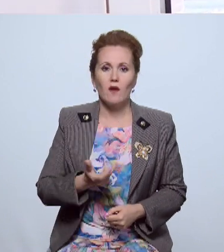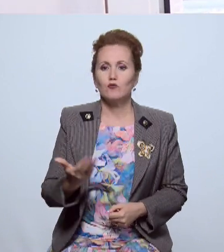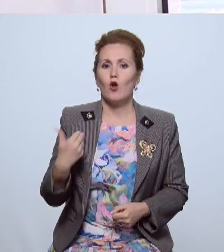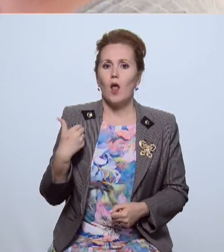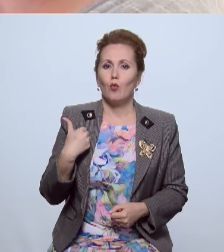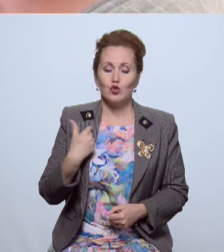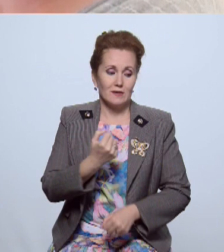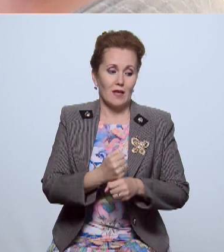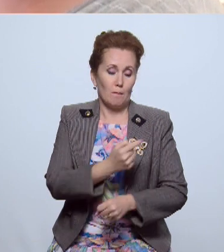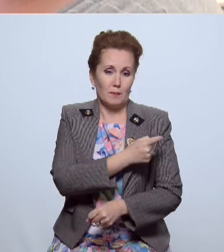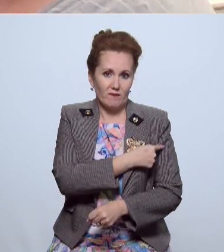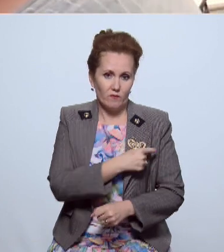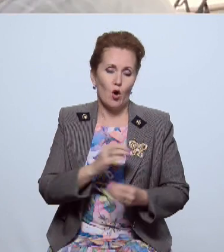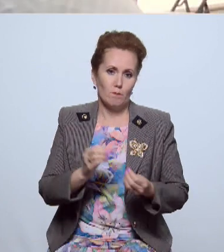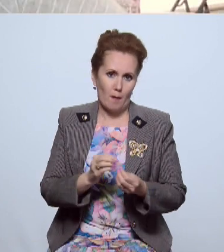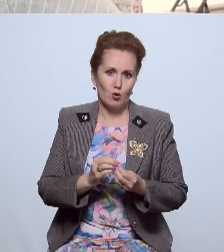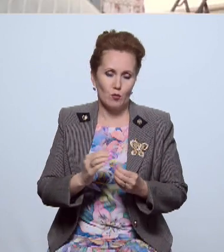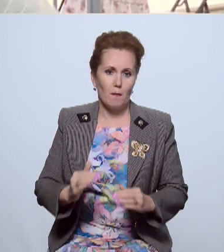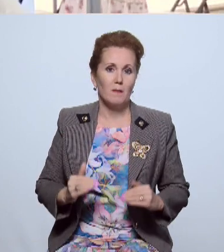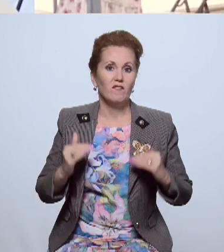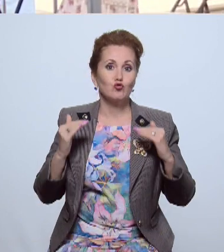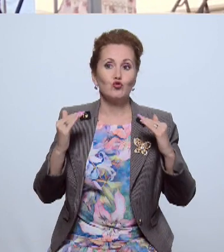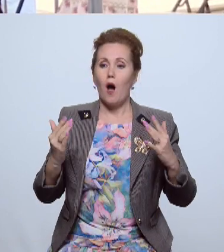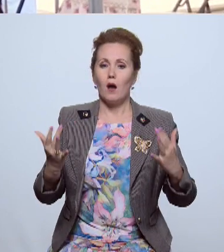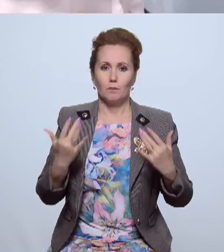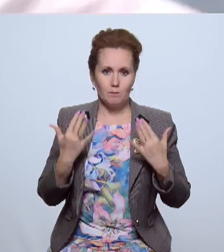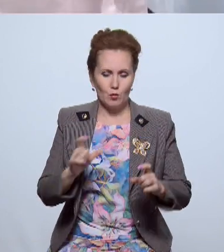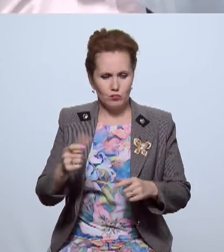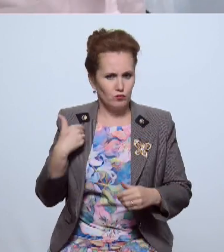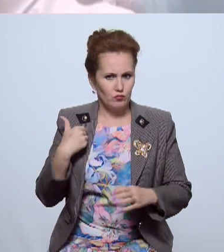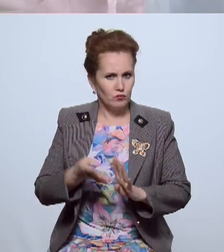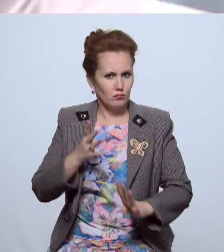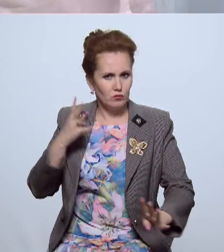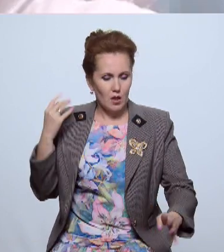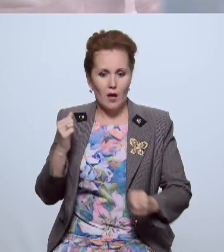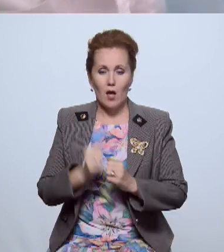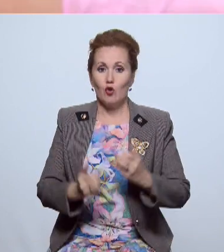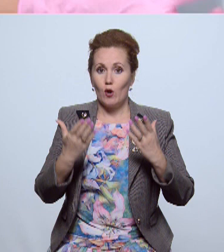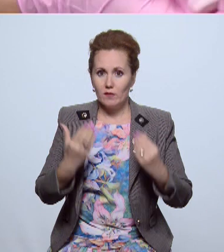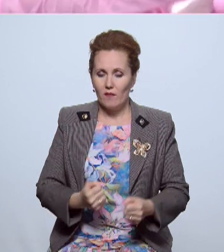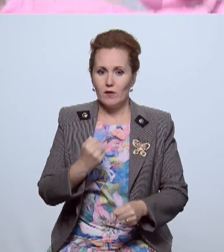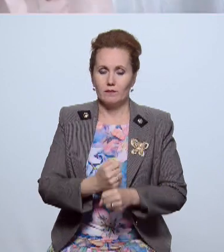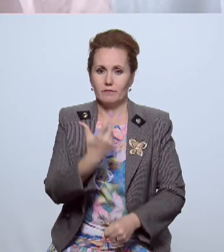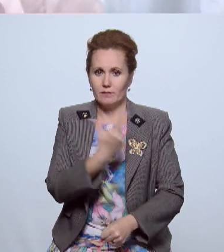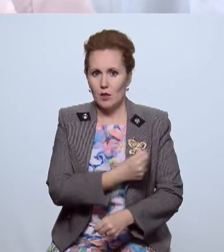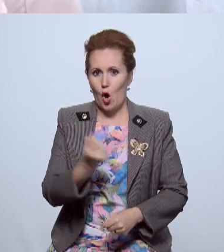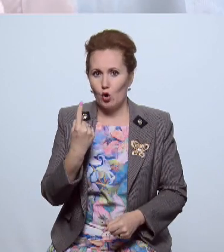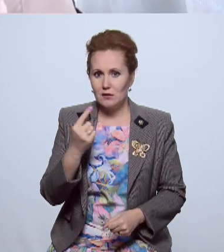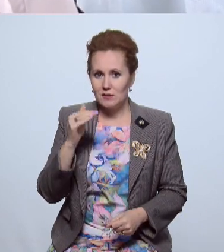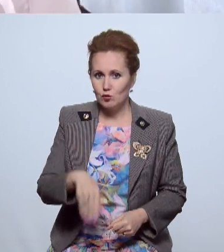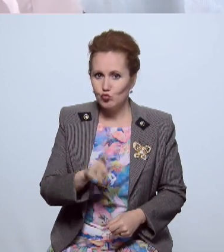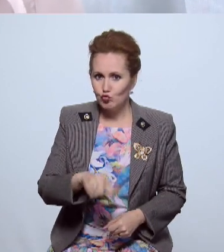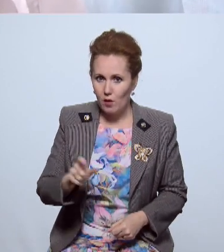желающих поставить прививку по-прежнему превышает предложение. В среднем ежедневно в Удмуртии одну аппликацию делает около 11 тысяч